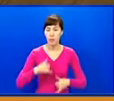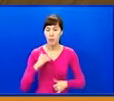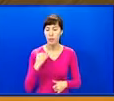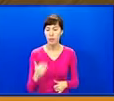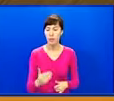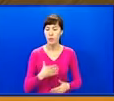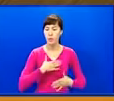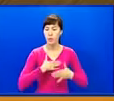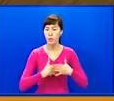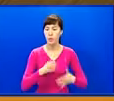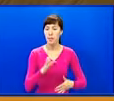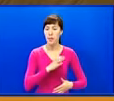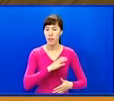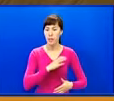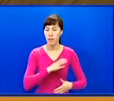рухани байлықтарыңыз,